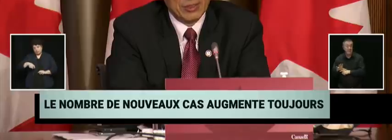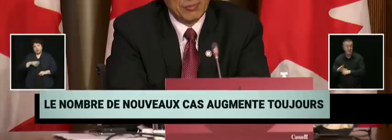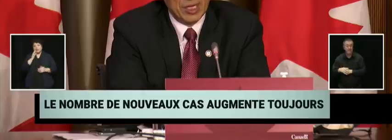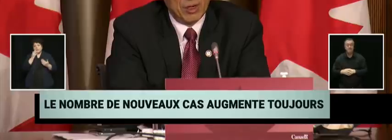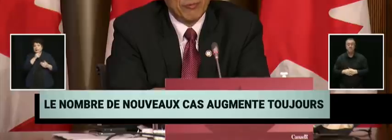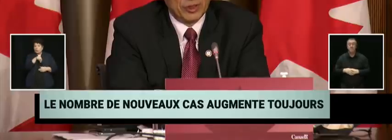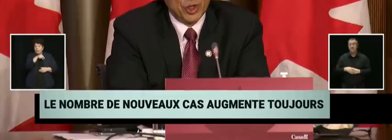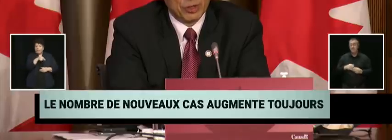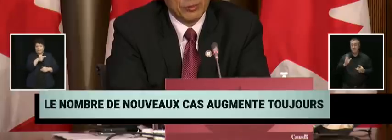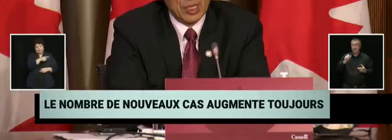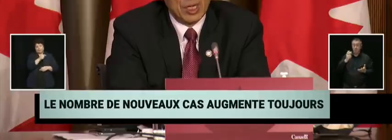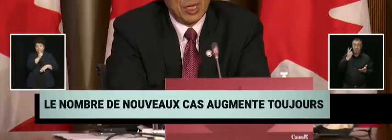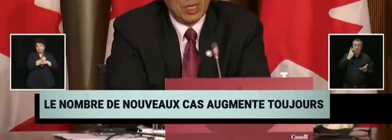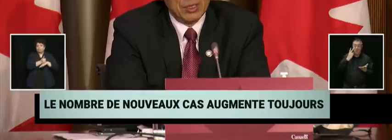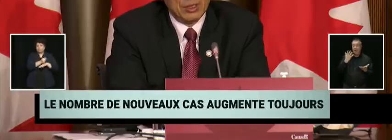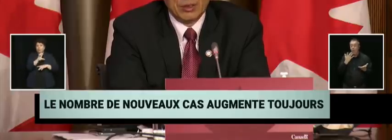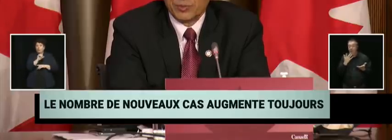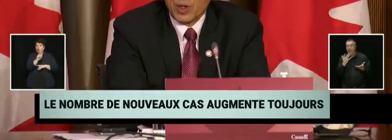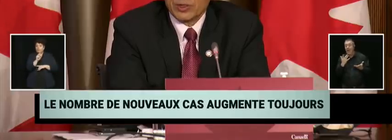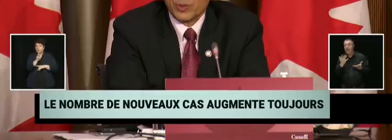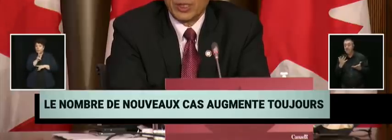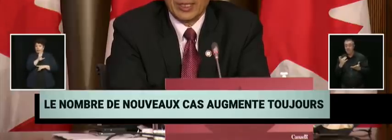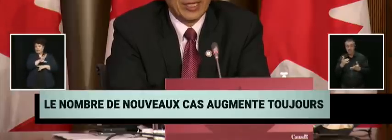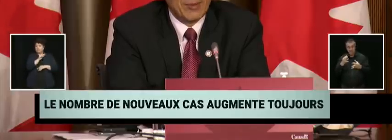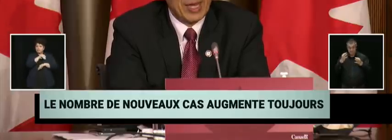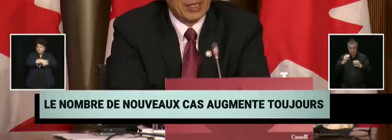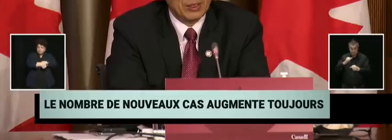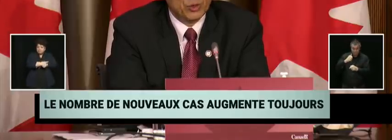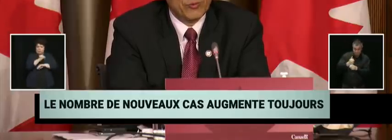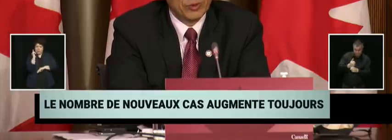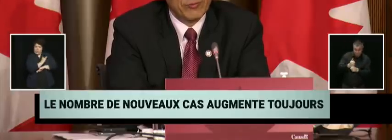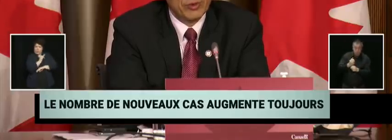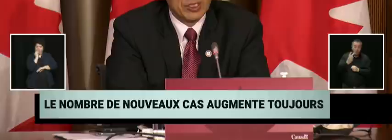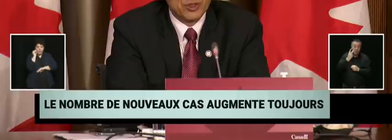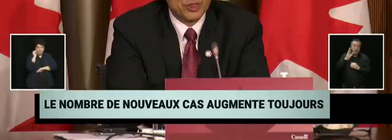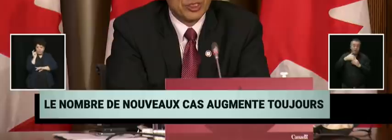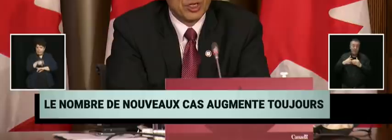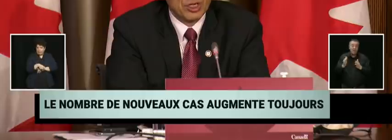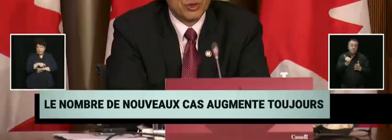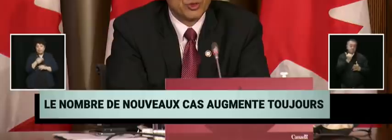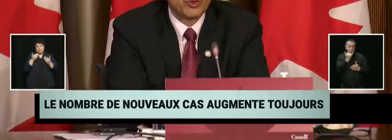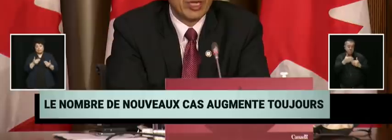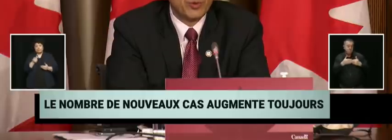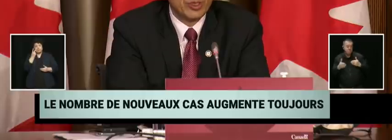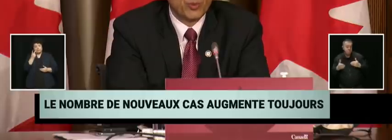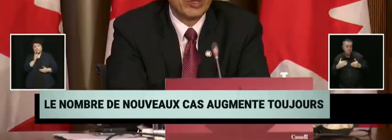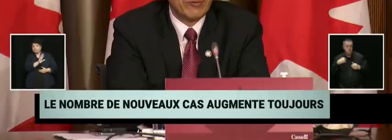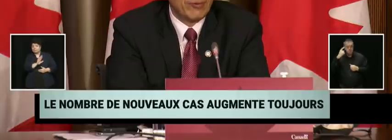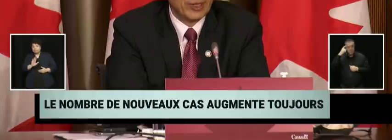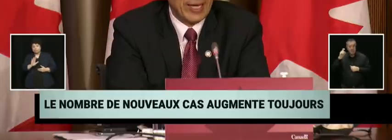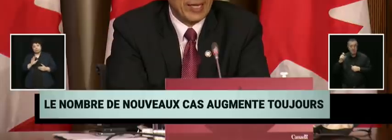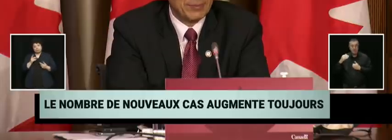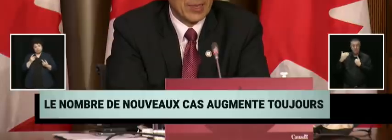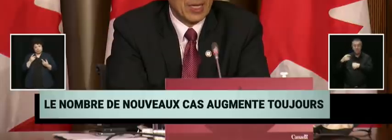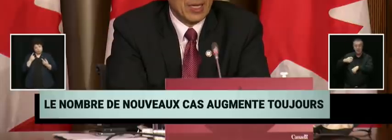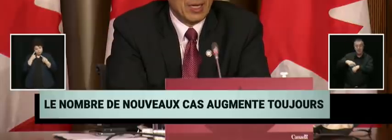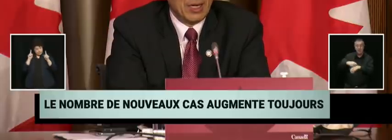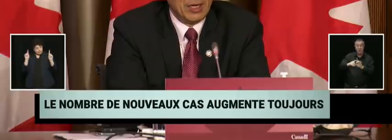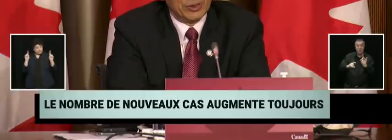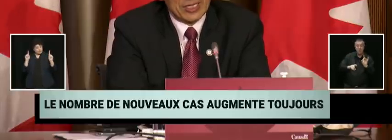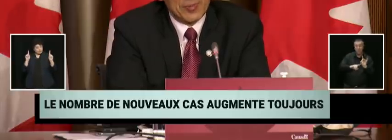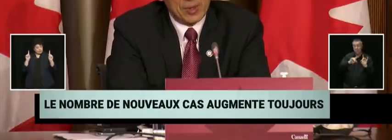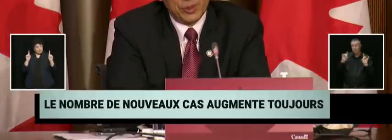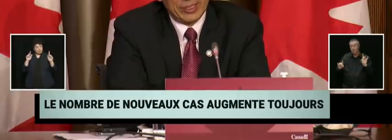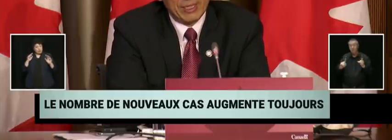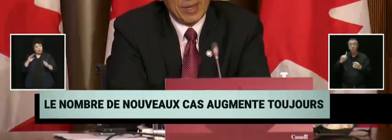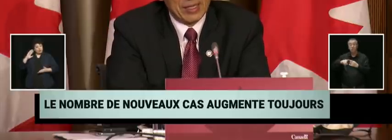mesures maintenant en vigueur. Je pense pour le Québec, le couvre-feu, c'est jusqu'au début du mois de février. Et